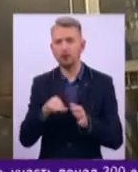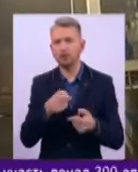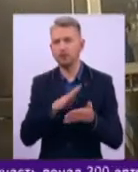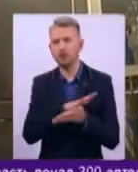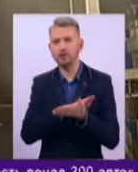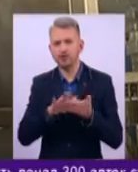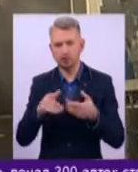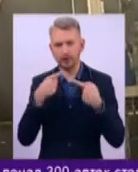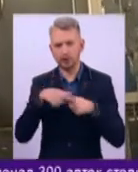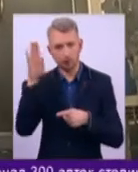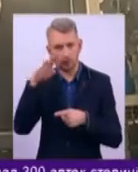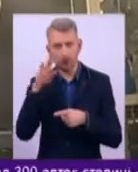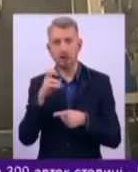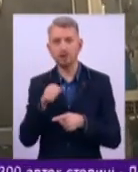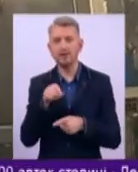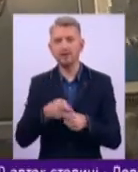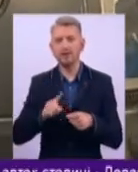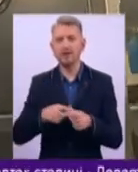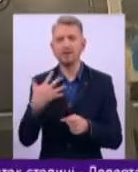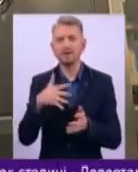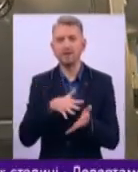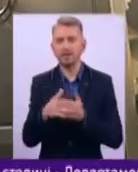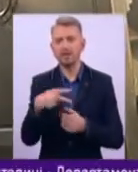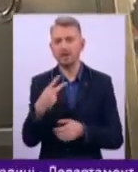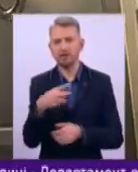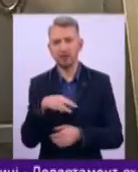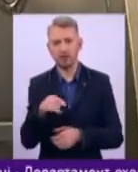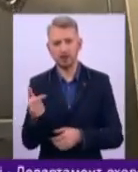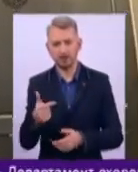модернізацію устаткування полігону витратили 22 мільйони гривень.